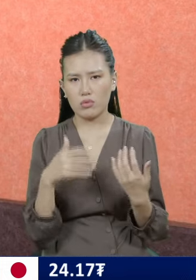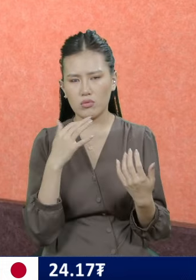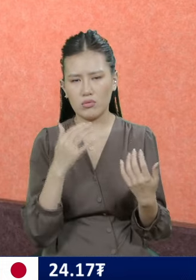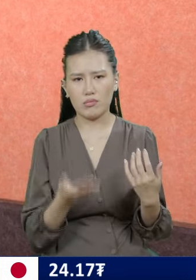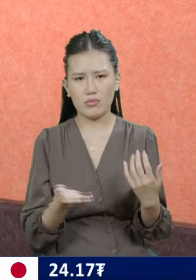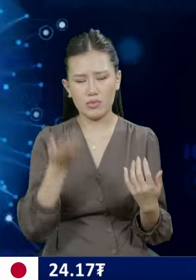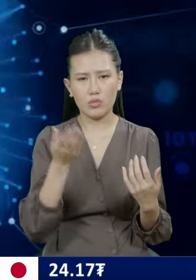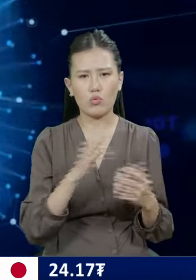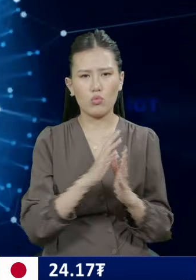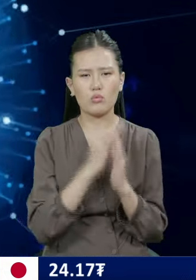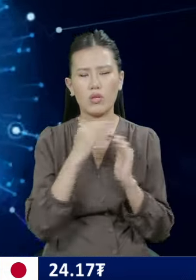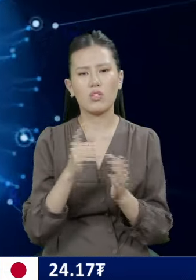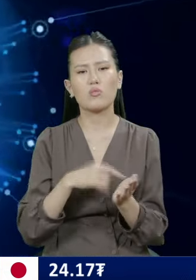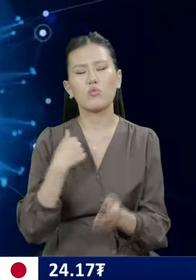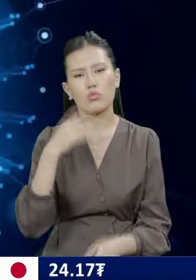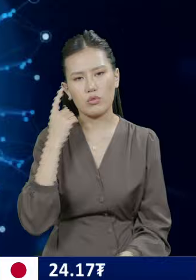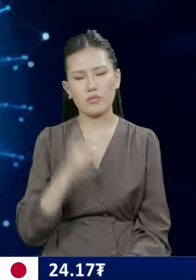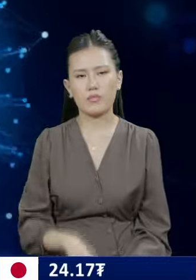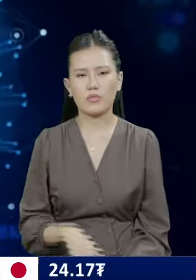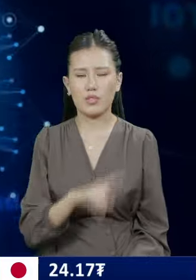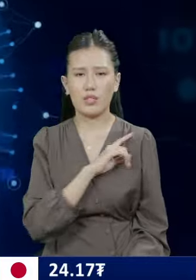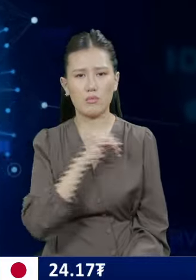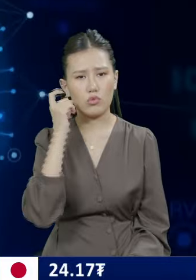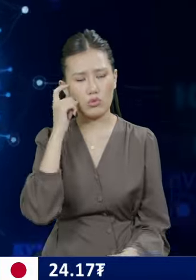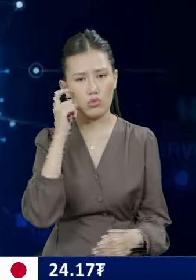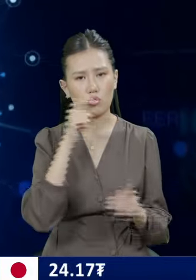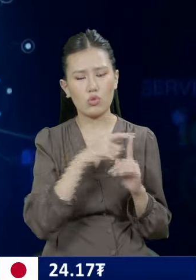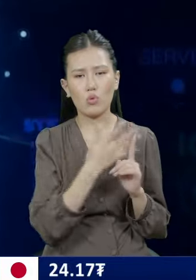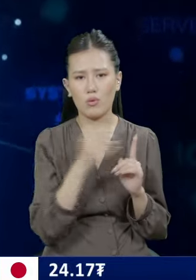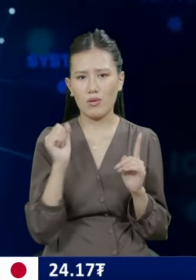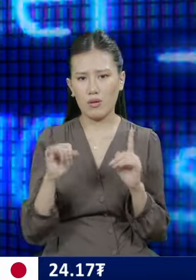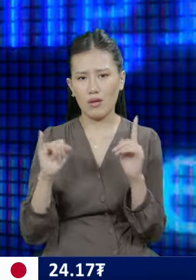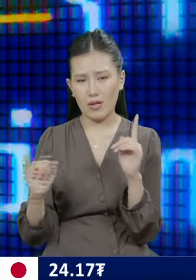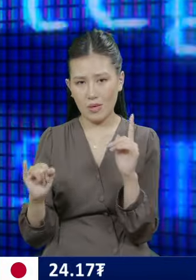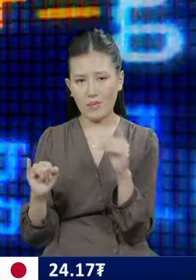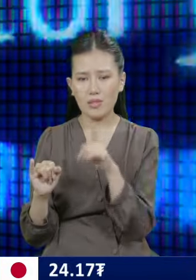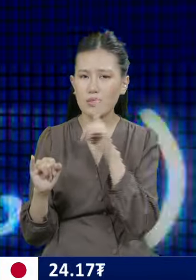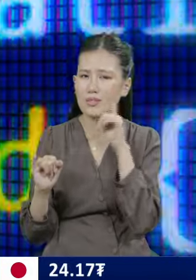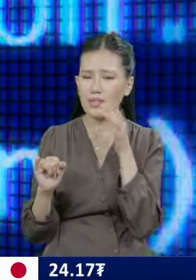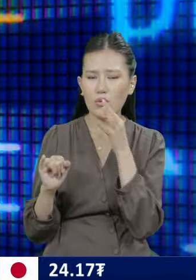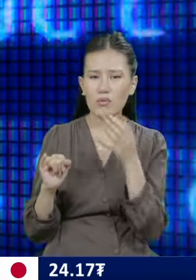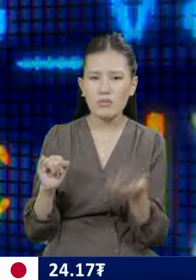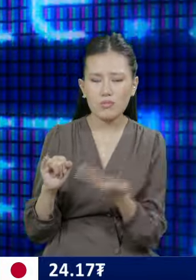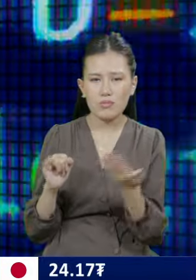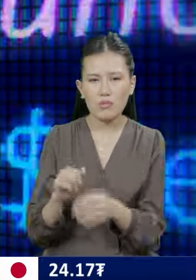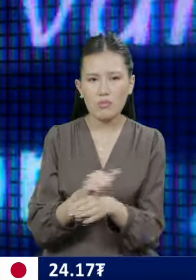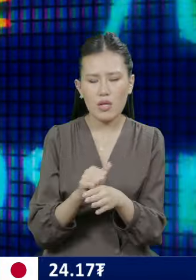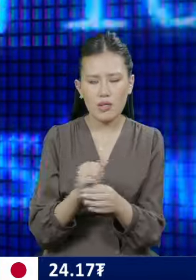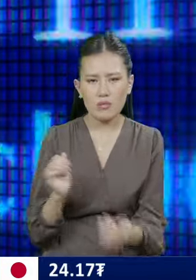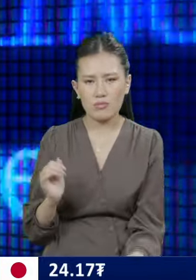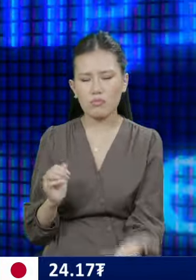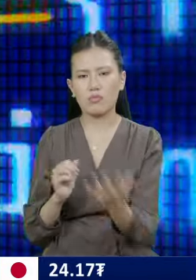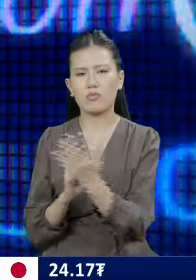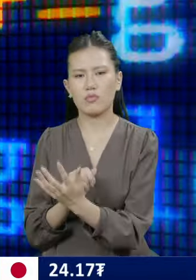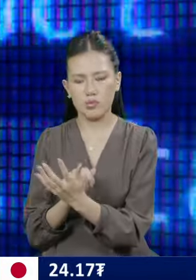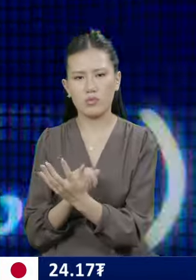оруулах хэрэгтэй гэж бодож байна. Олимпиадын гол зорилго нь эдэрчээ авч байгаа хиймэл оюуны салбарт залуугийг бэлтгэх, хиймэл оюуны хэрэглээг түгээн